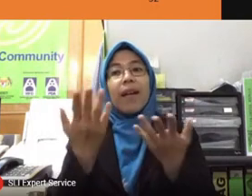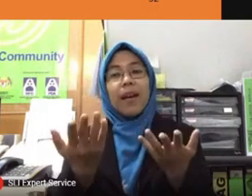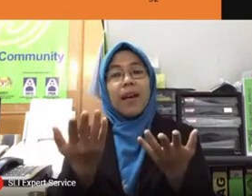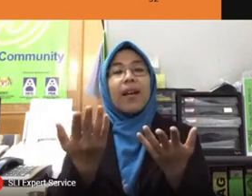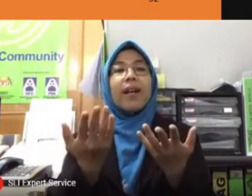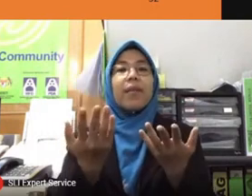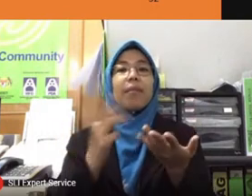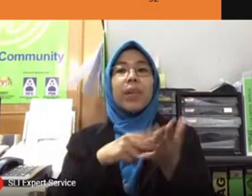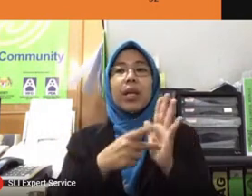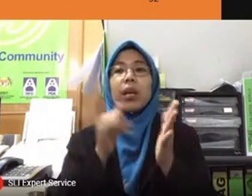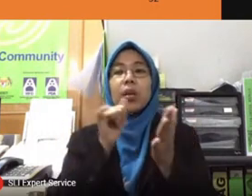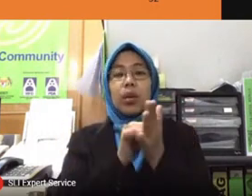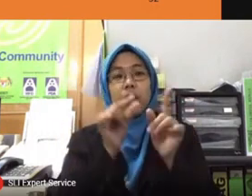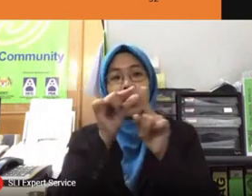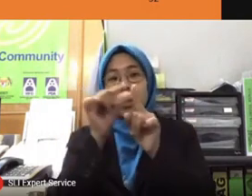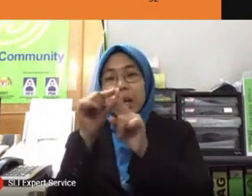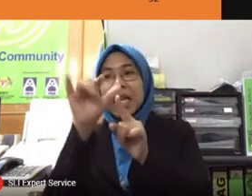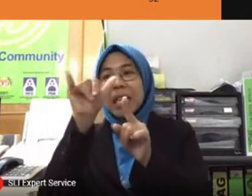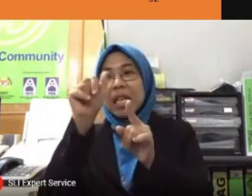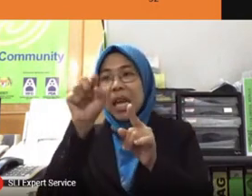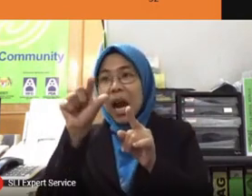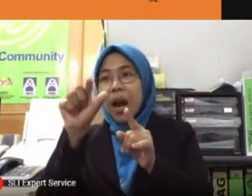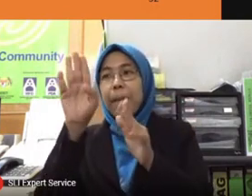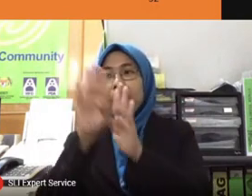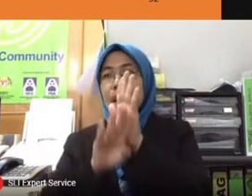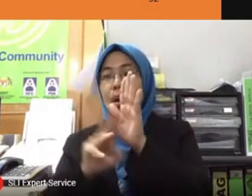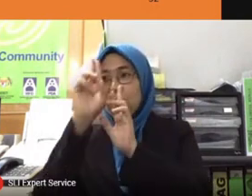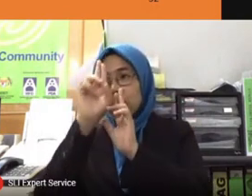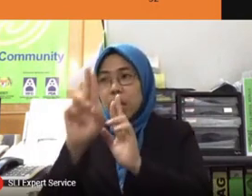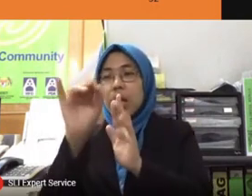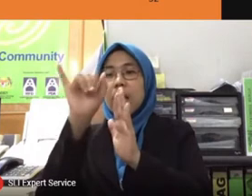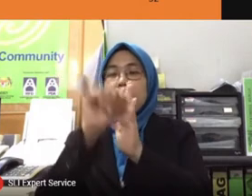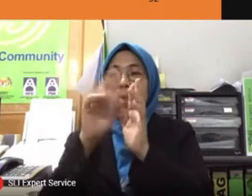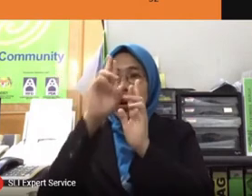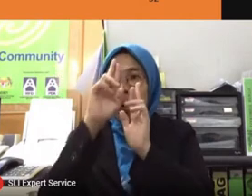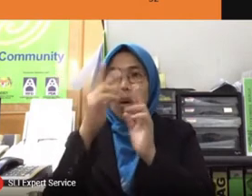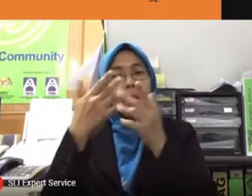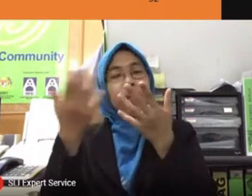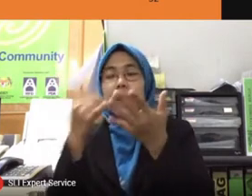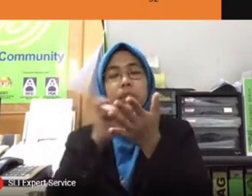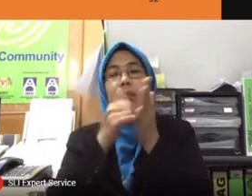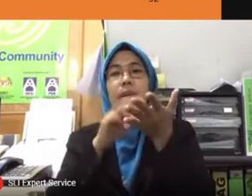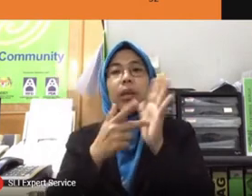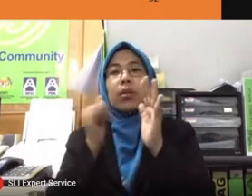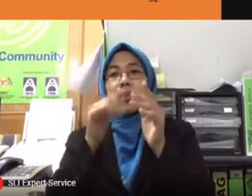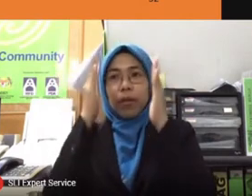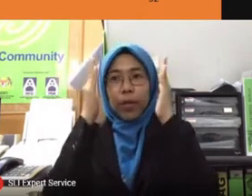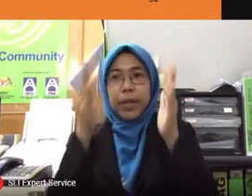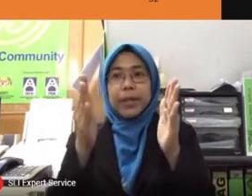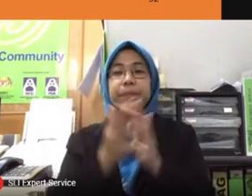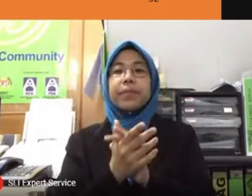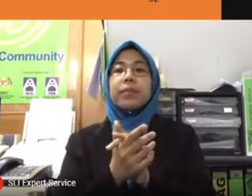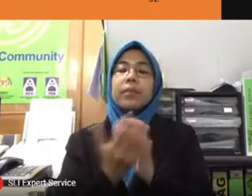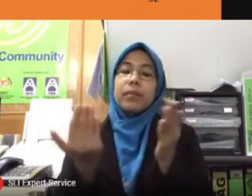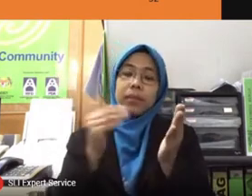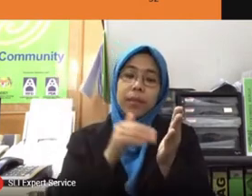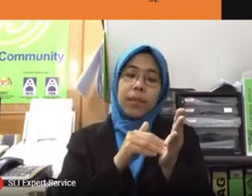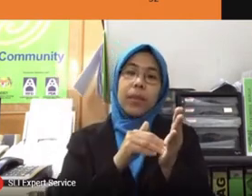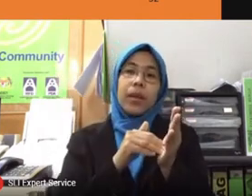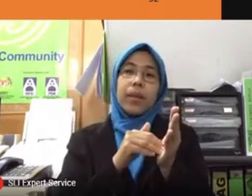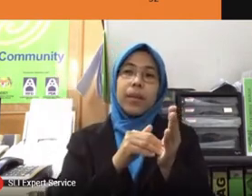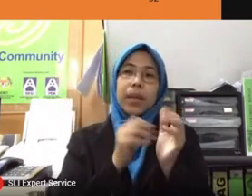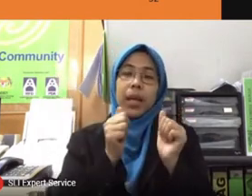Abidin. Benda-benda tu yang kita kena pastikan kena betul eh, dan fokus. Dan seterusnya kita tertib, ikut